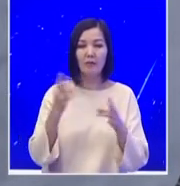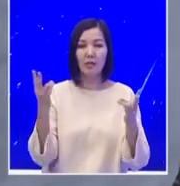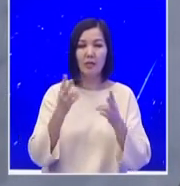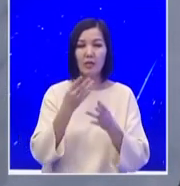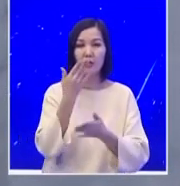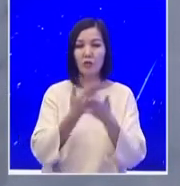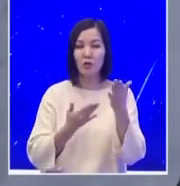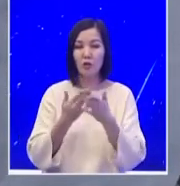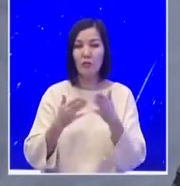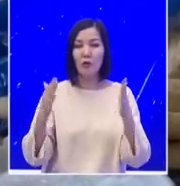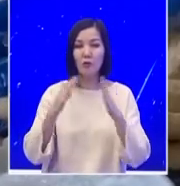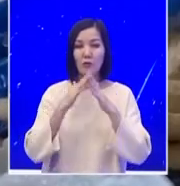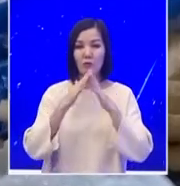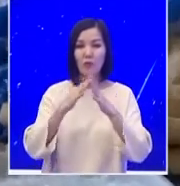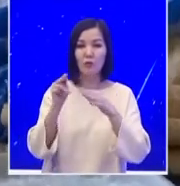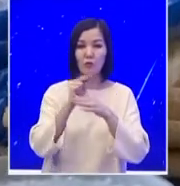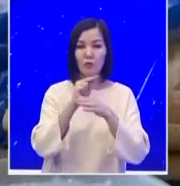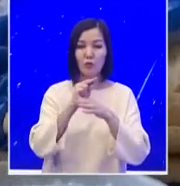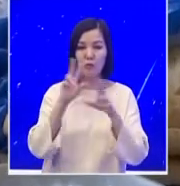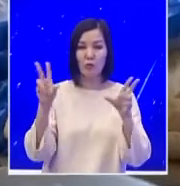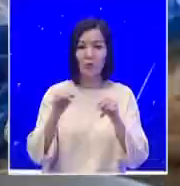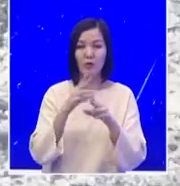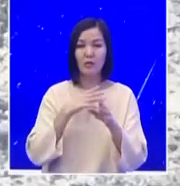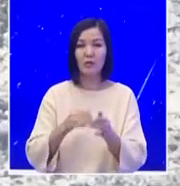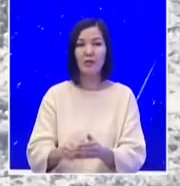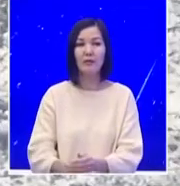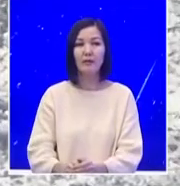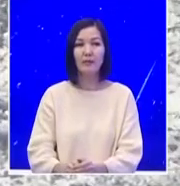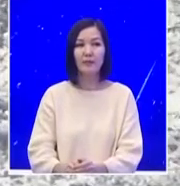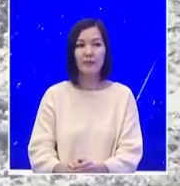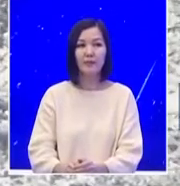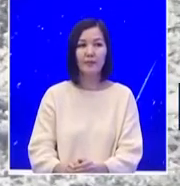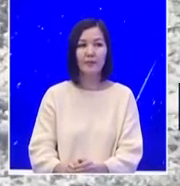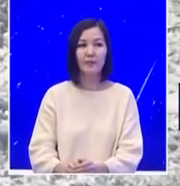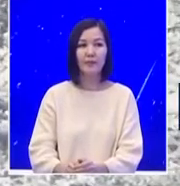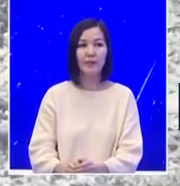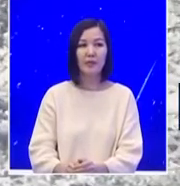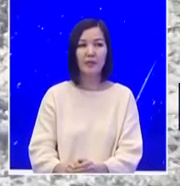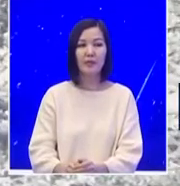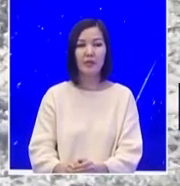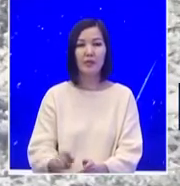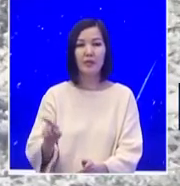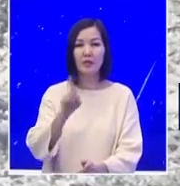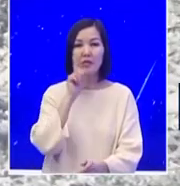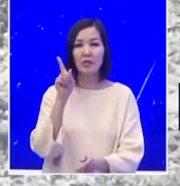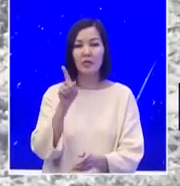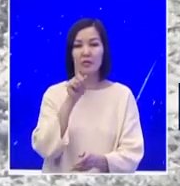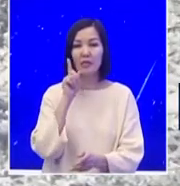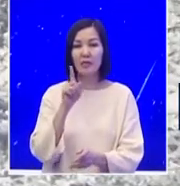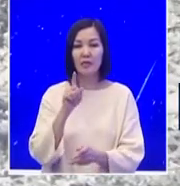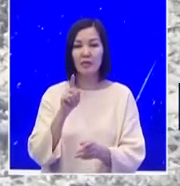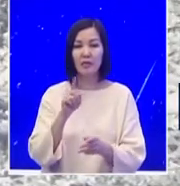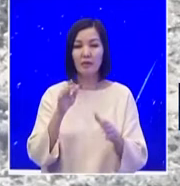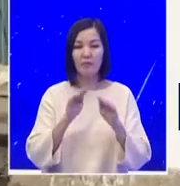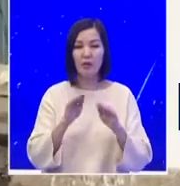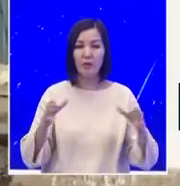сұрап, бұзылған үй шатырын жөндеп беруге уәде етті. Ақыра жастарынан және мектеп жастарынан қалған жастар тобы